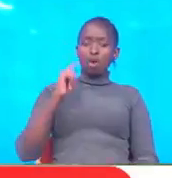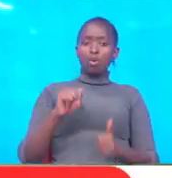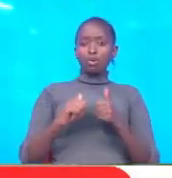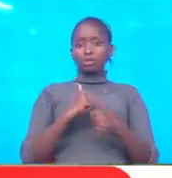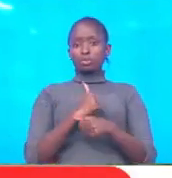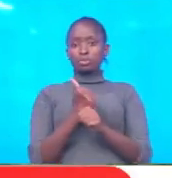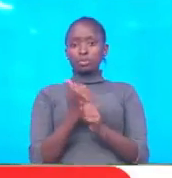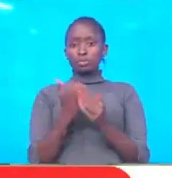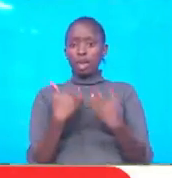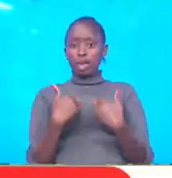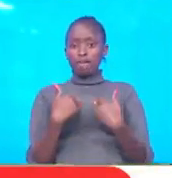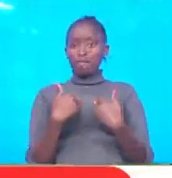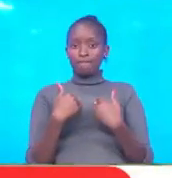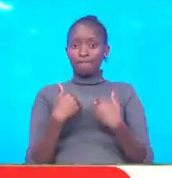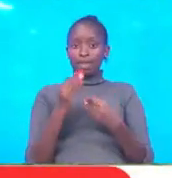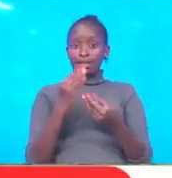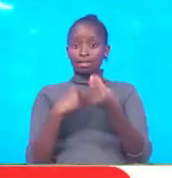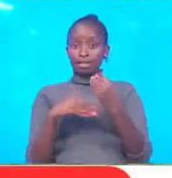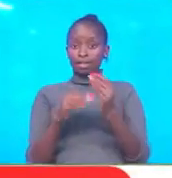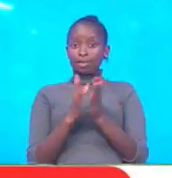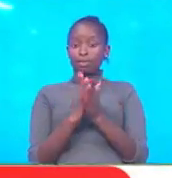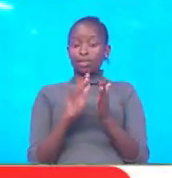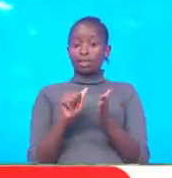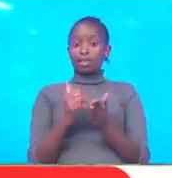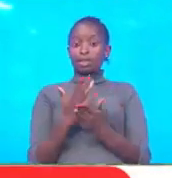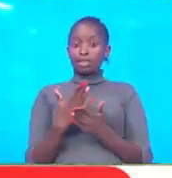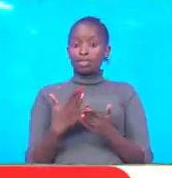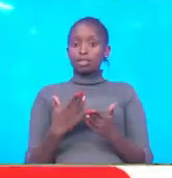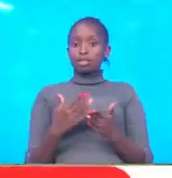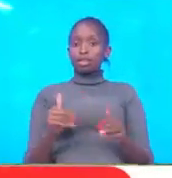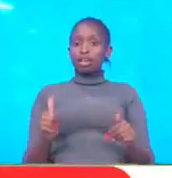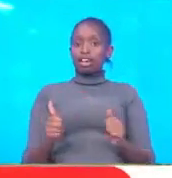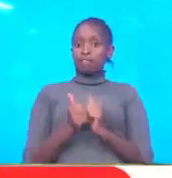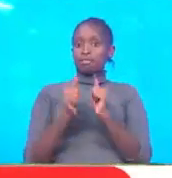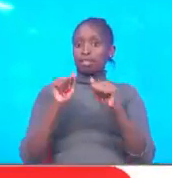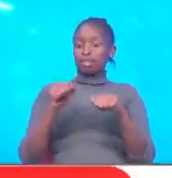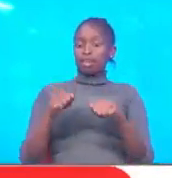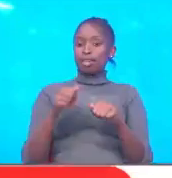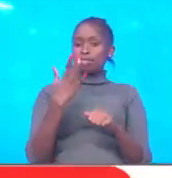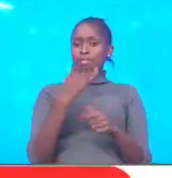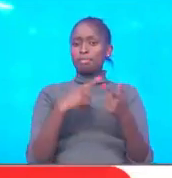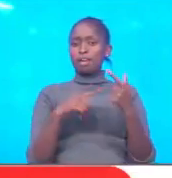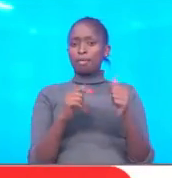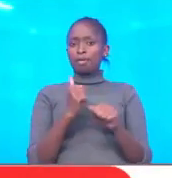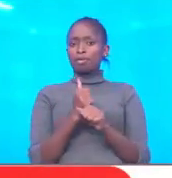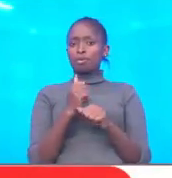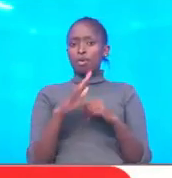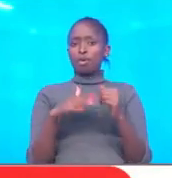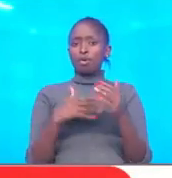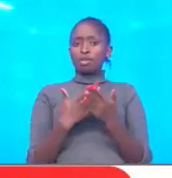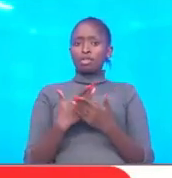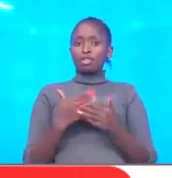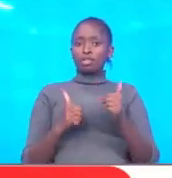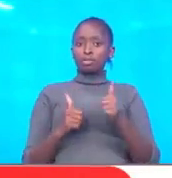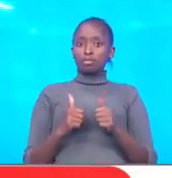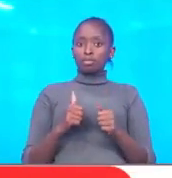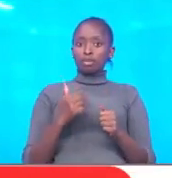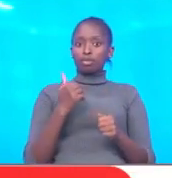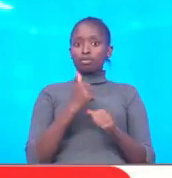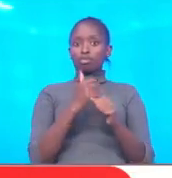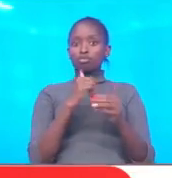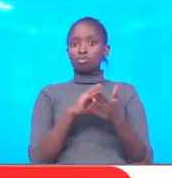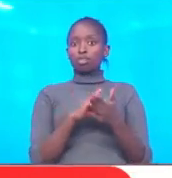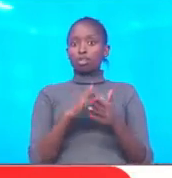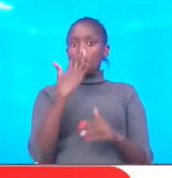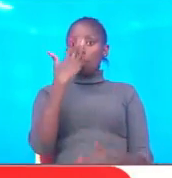na wakulima wengine itatekelezwa. Yaani wanakuja tu wanafanya what we call modification. Na wanaenda wana register because